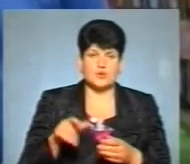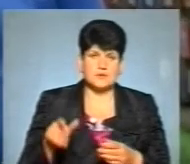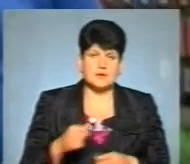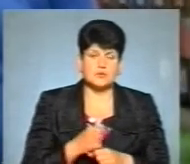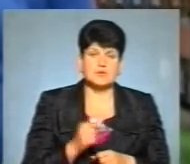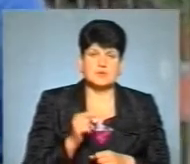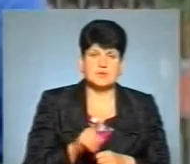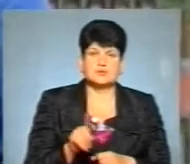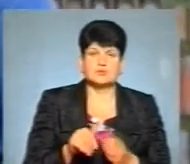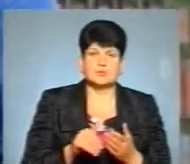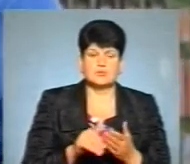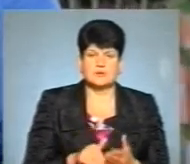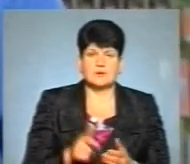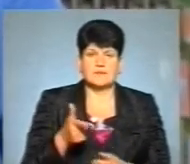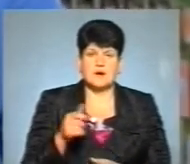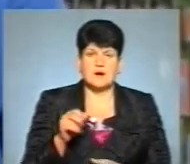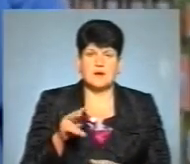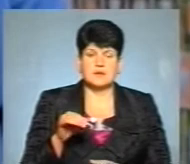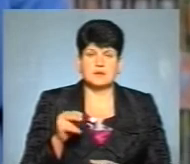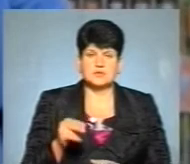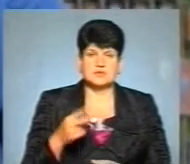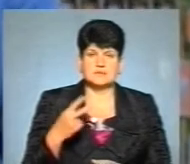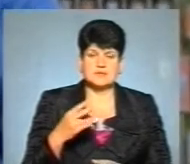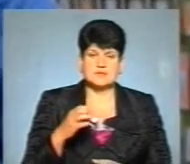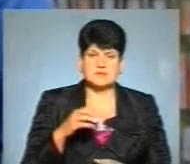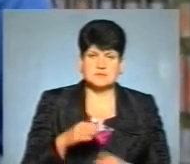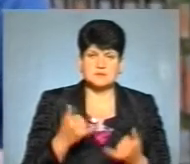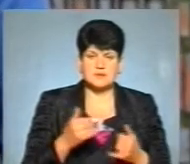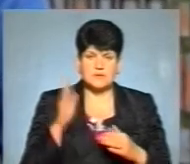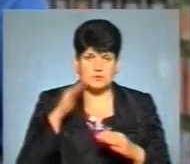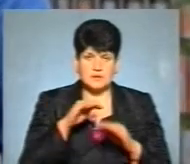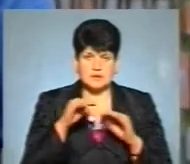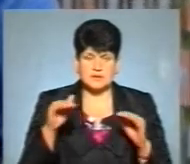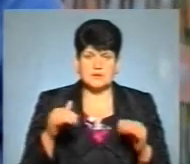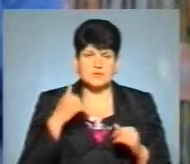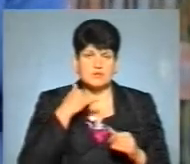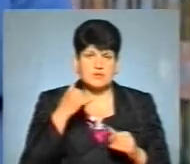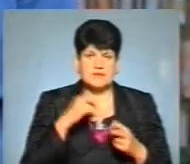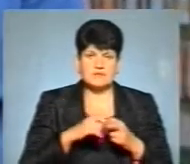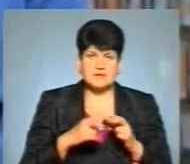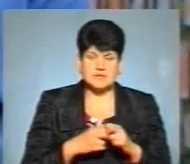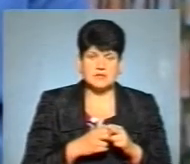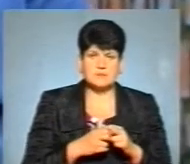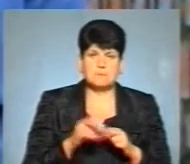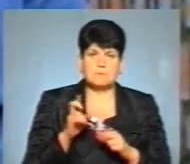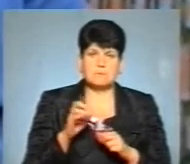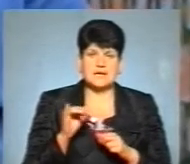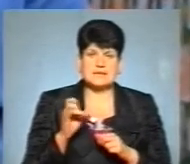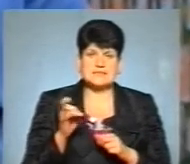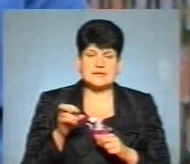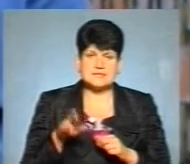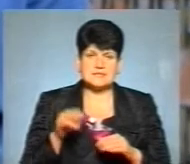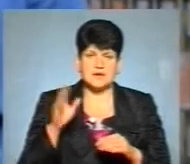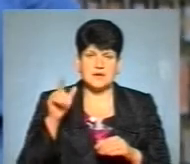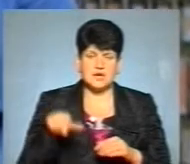над тим, щоб допомогти. В Галичі 20 сантиметрів падло і вона наразі стоїть на рівні. Дзвонили в Франківськ, Бестриця вже попадали, річки